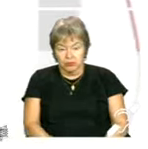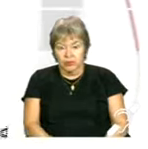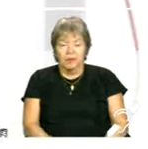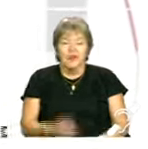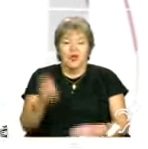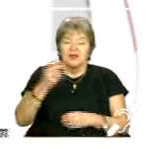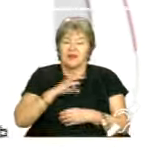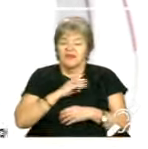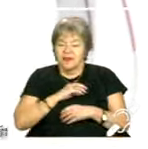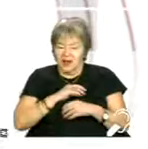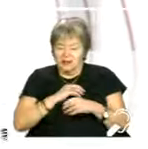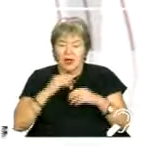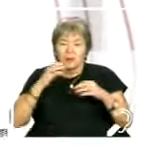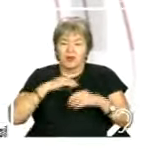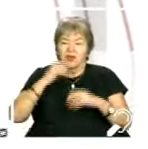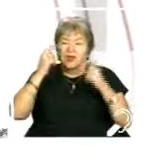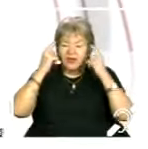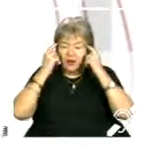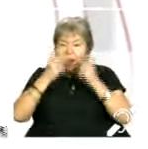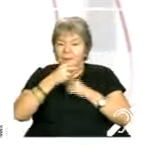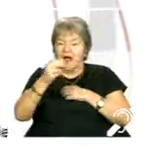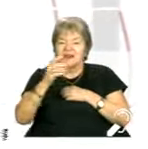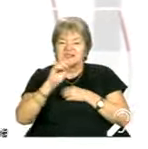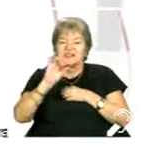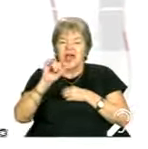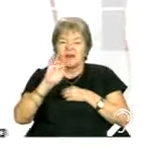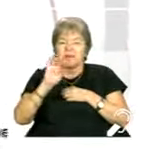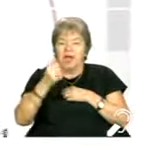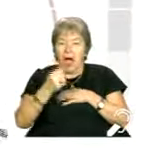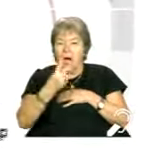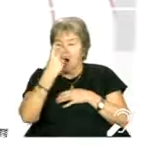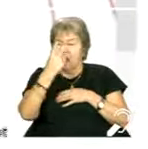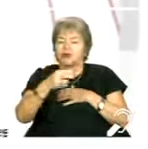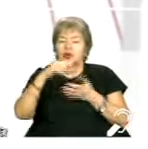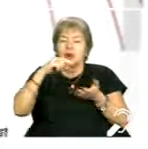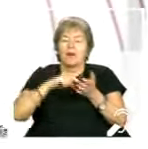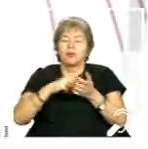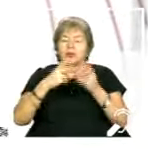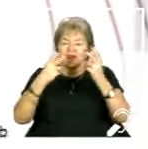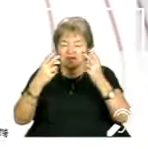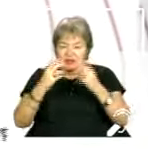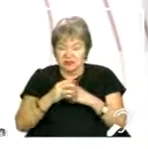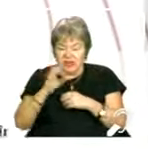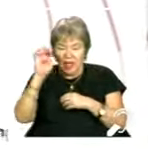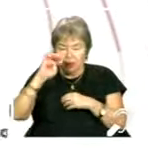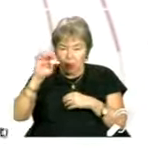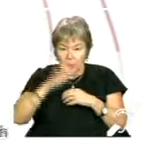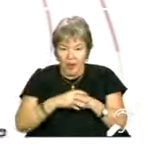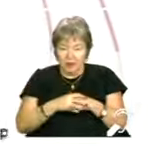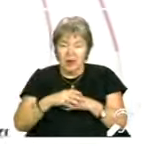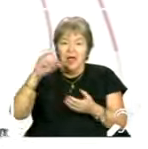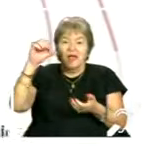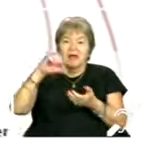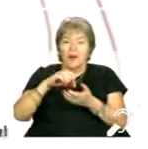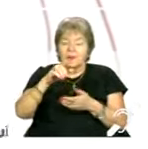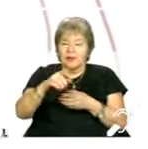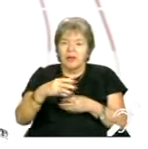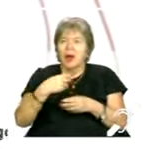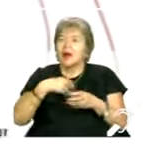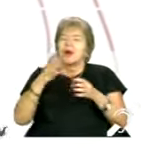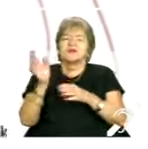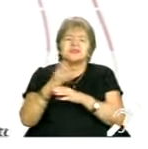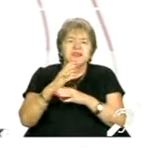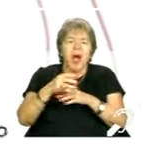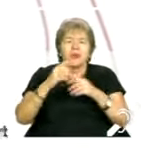din Franța lierul de la Beijing va pleca în Serbia a doua etapă a turneului european capitala Belgrad este deja decorată cu